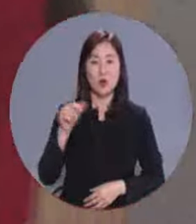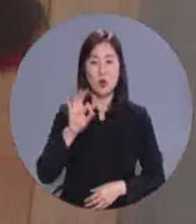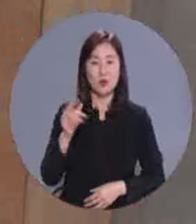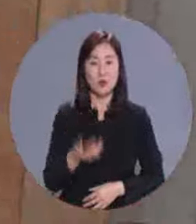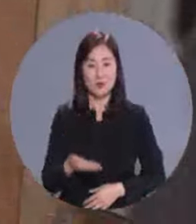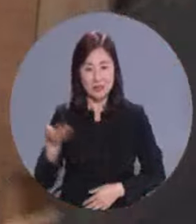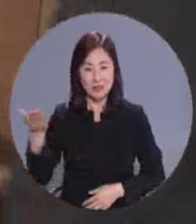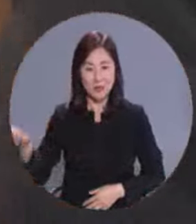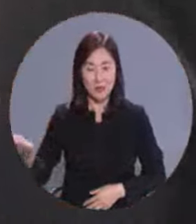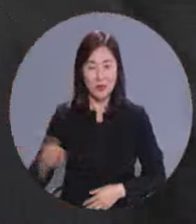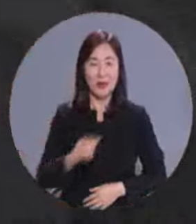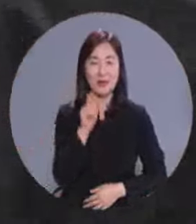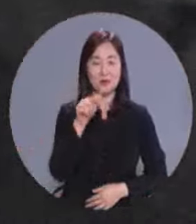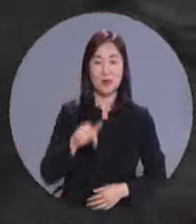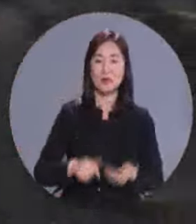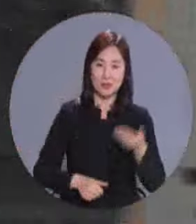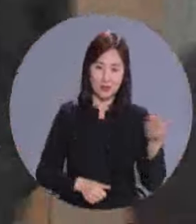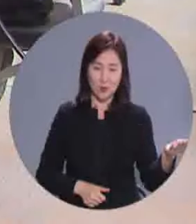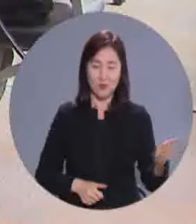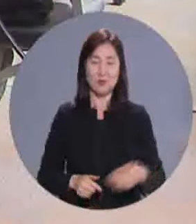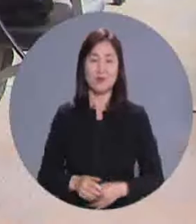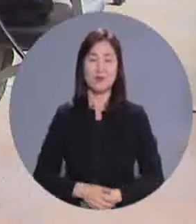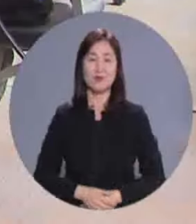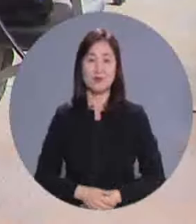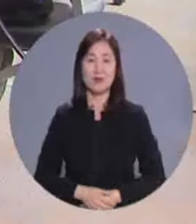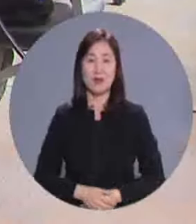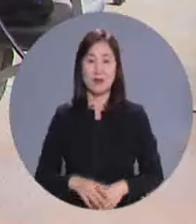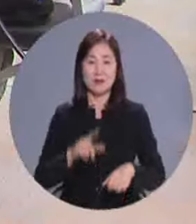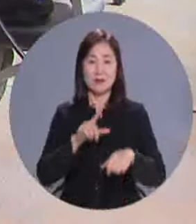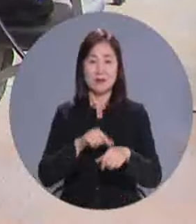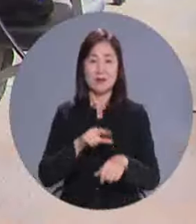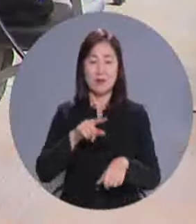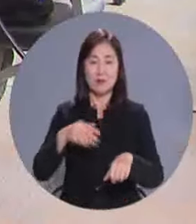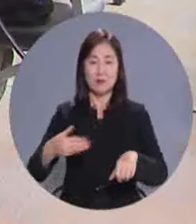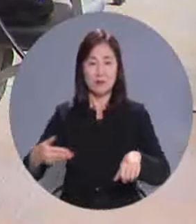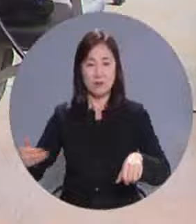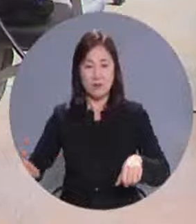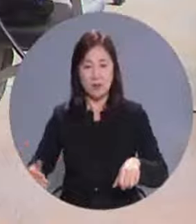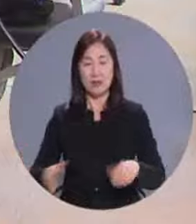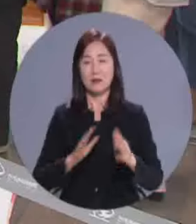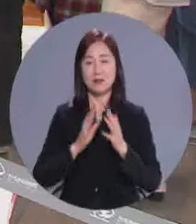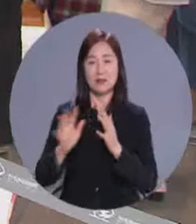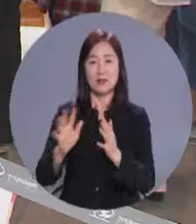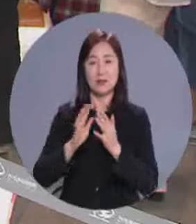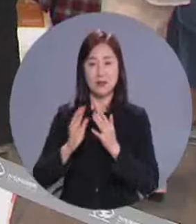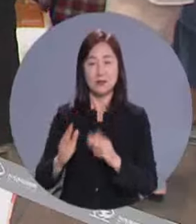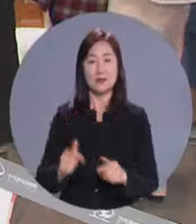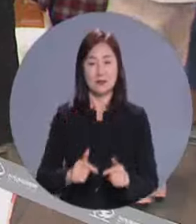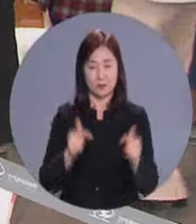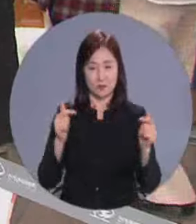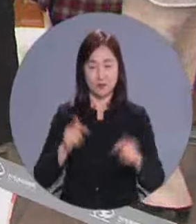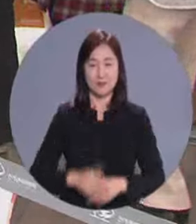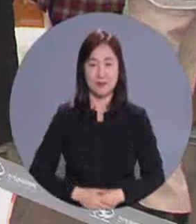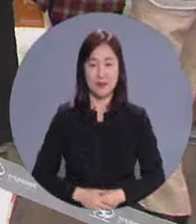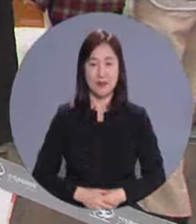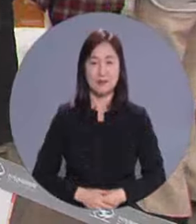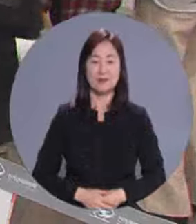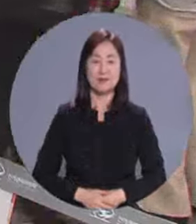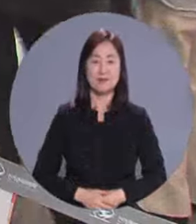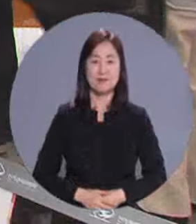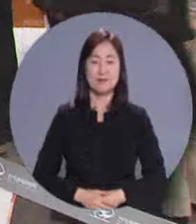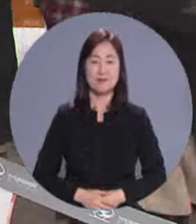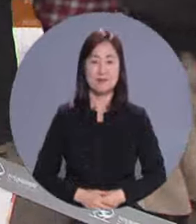가시고요 학동 이쪽으로 가십시오 시간이 지날수록 투표소를 찾는 사람들이 많아지면서 한때 긴 줄이